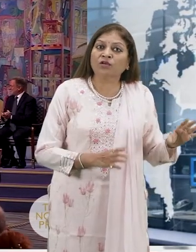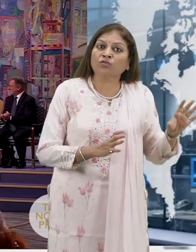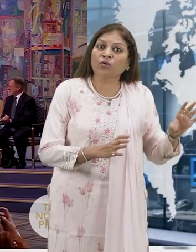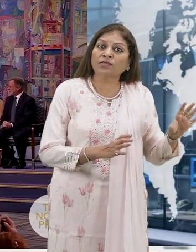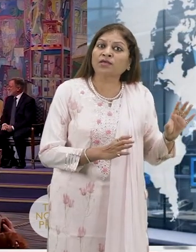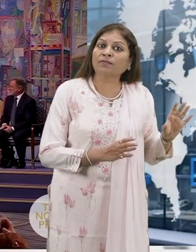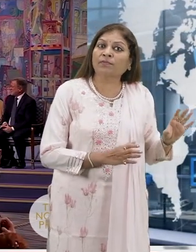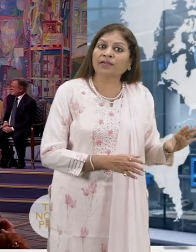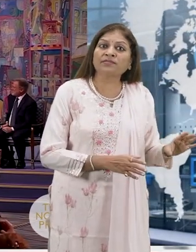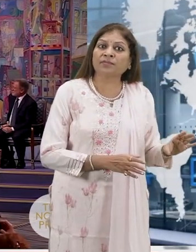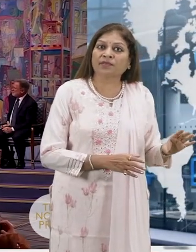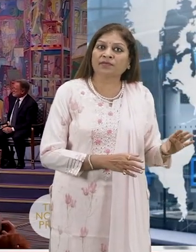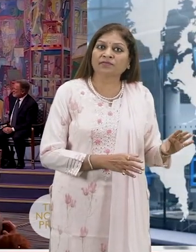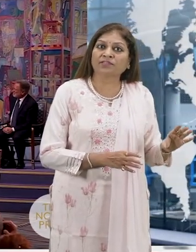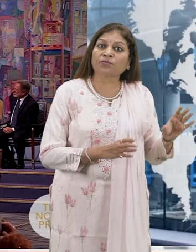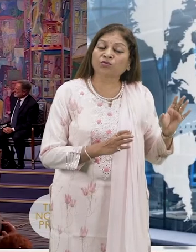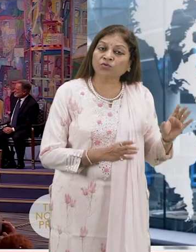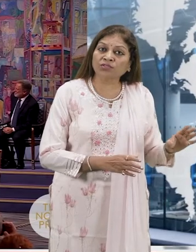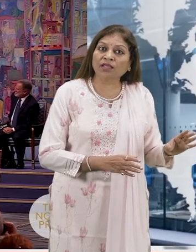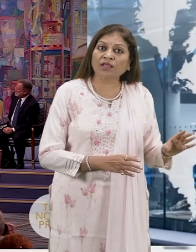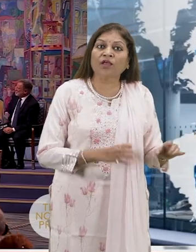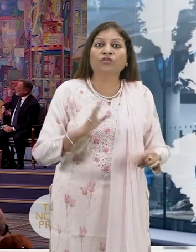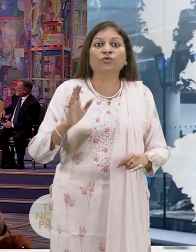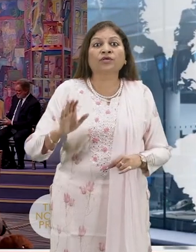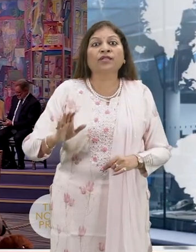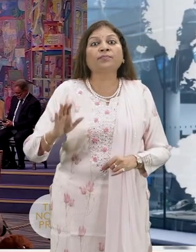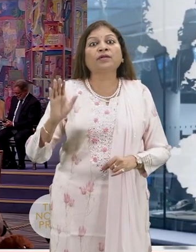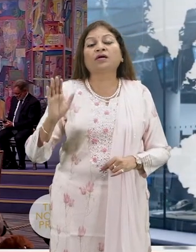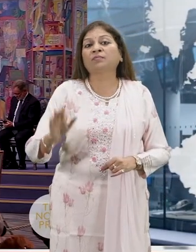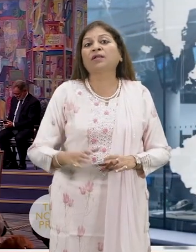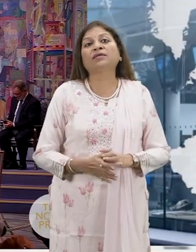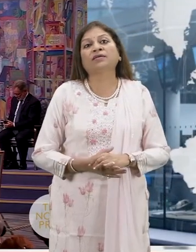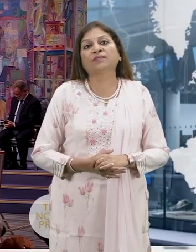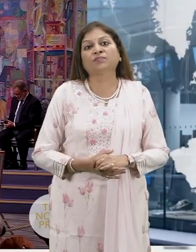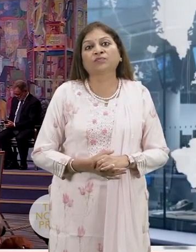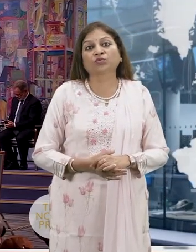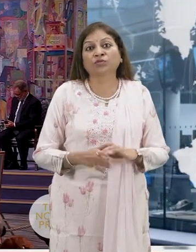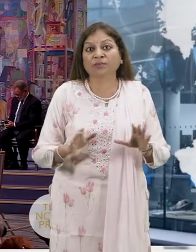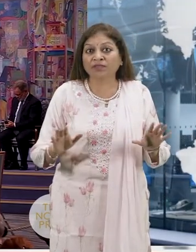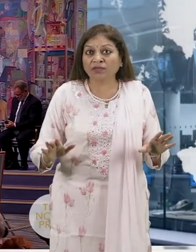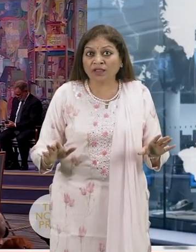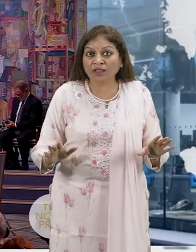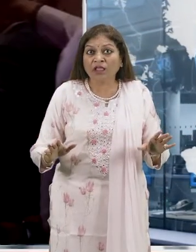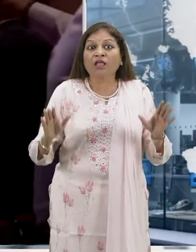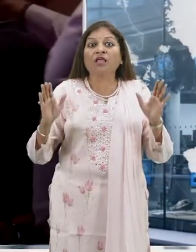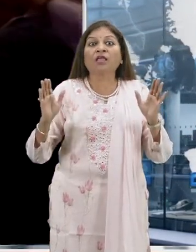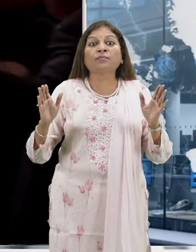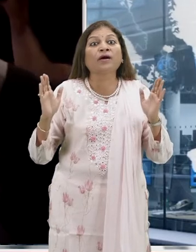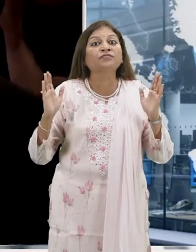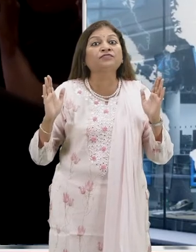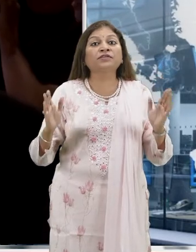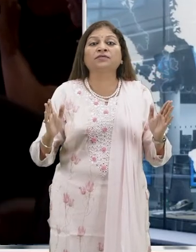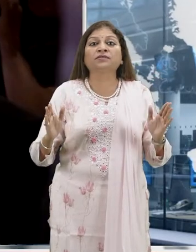फरवरी 2022 में जब रूस ने यूक्रेन पर हमला किया तो दिमित्री ने